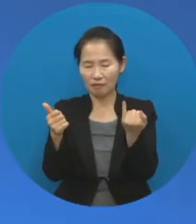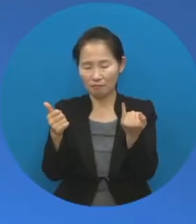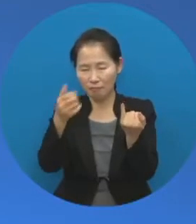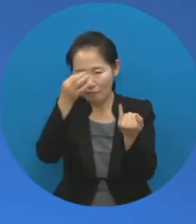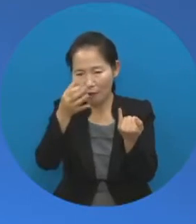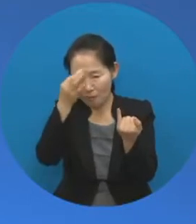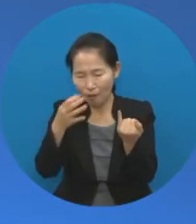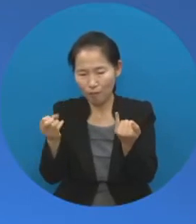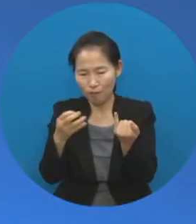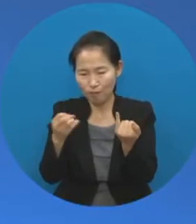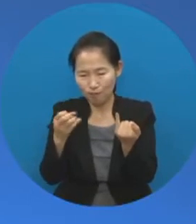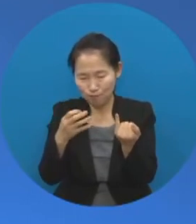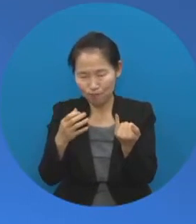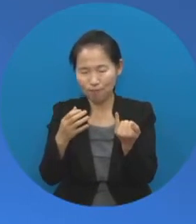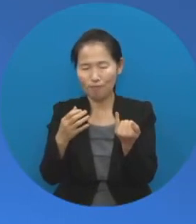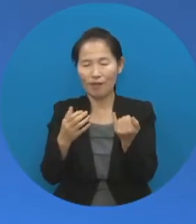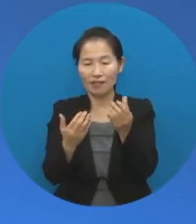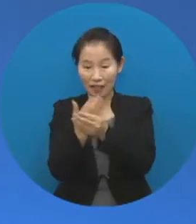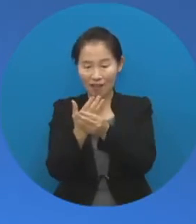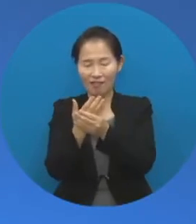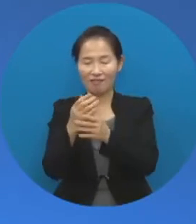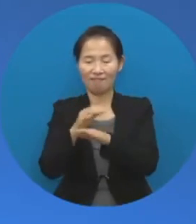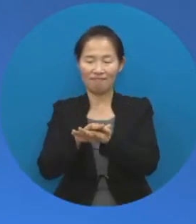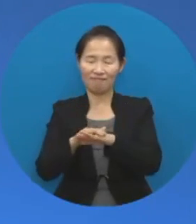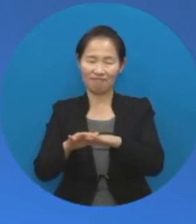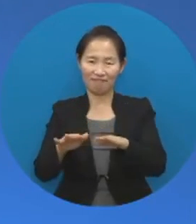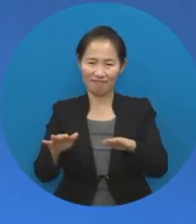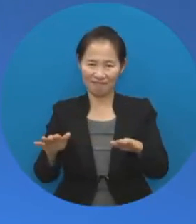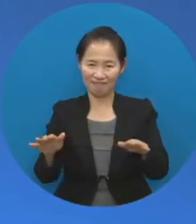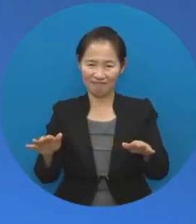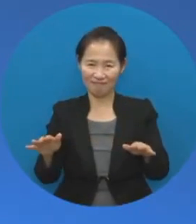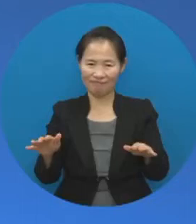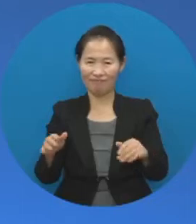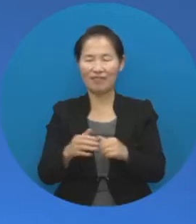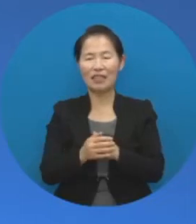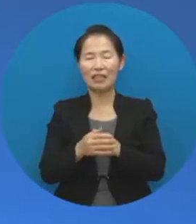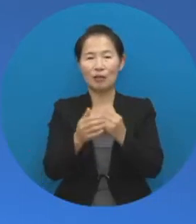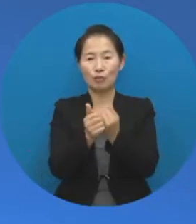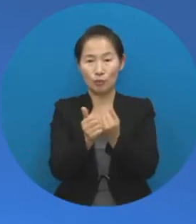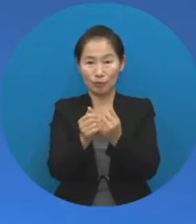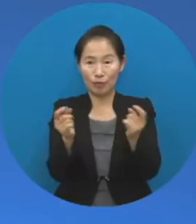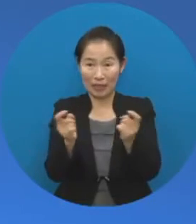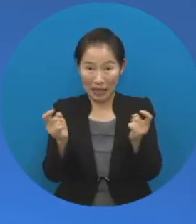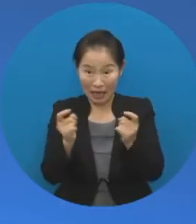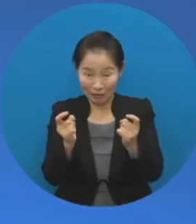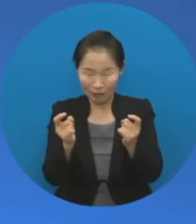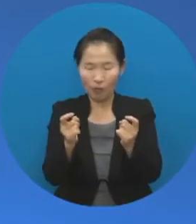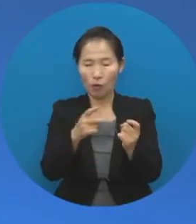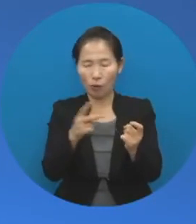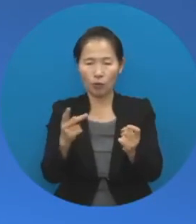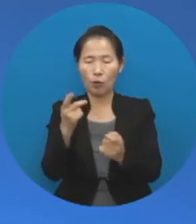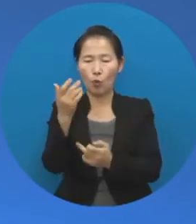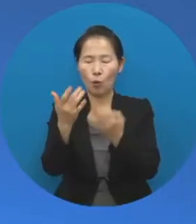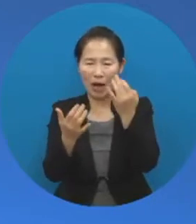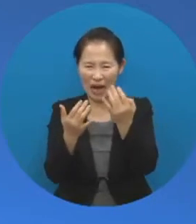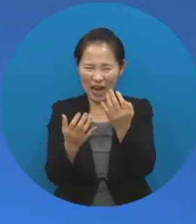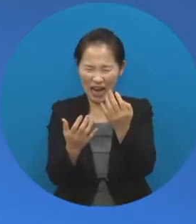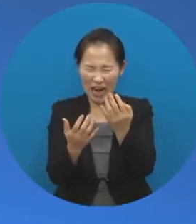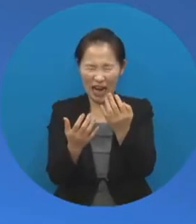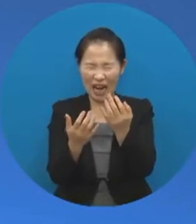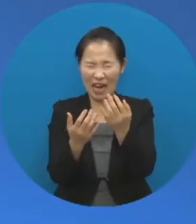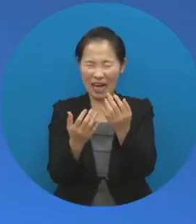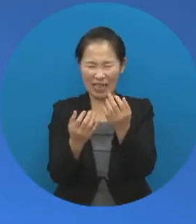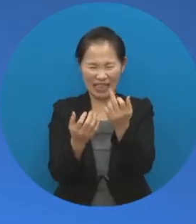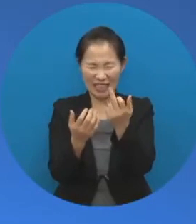사건이 이제 해결이 됐는데요. 그래서 제가 부부싸움의 사건은 화산폭발이라고 하는데, 제가 아이들 책을 읽어주다